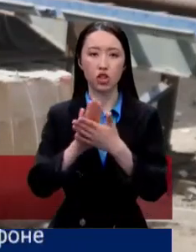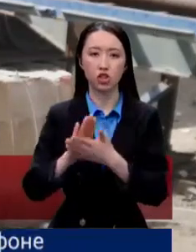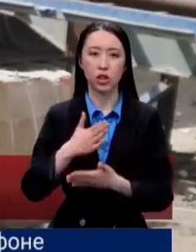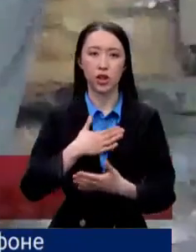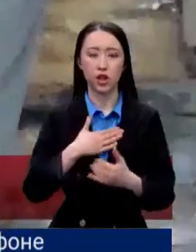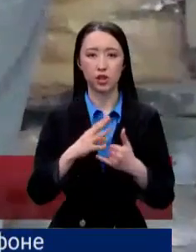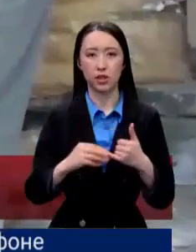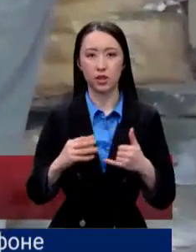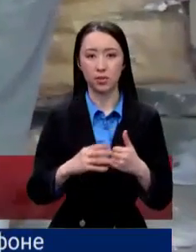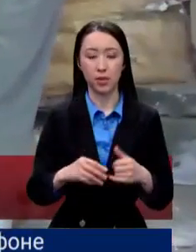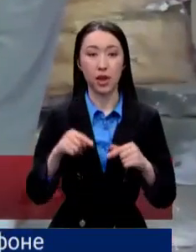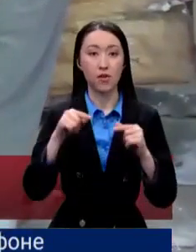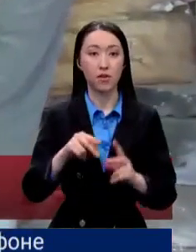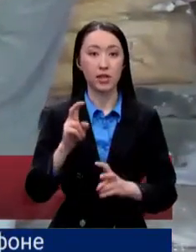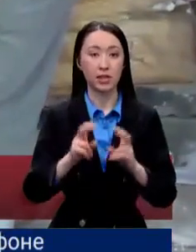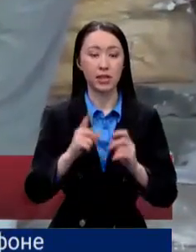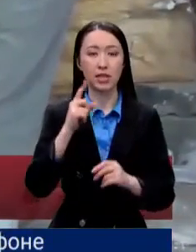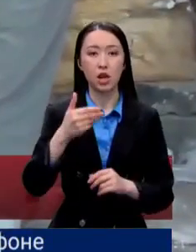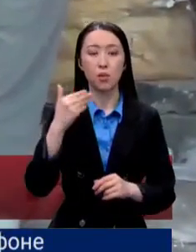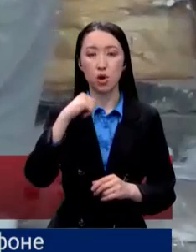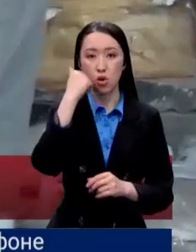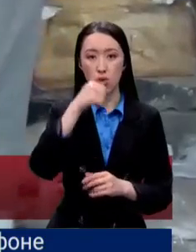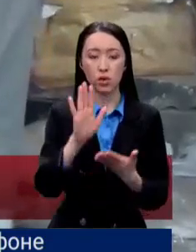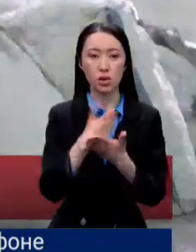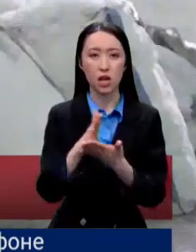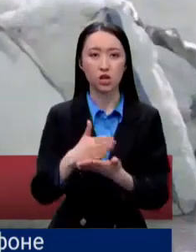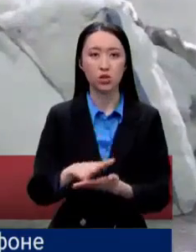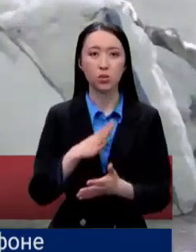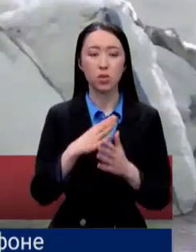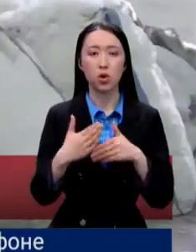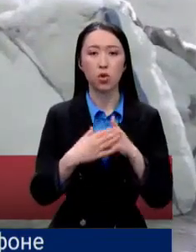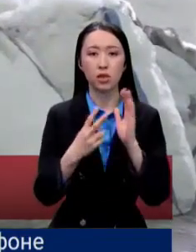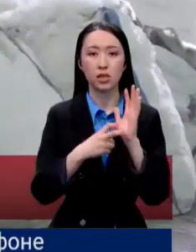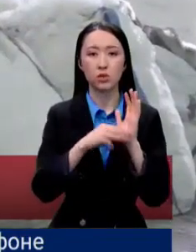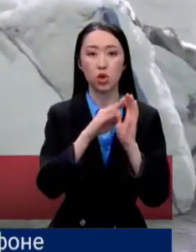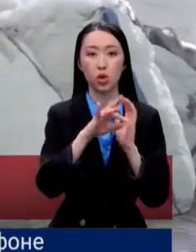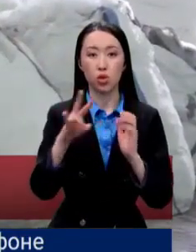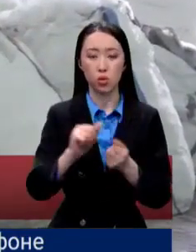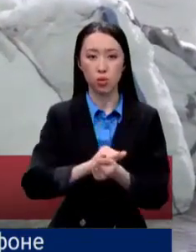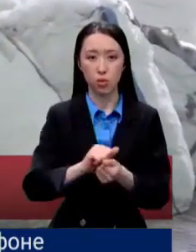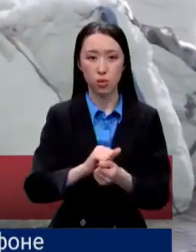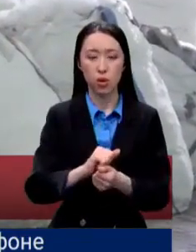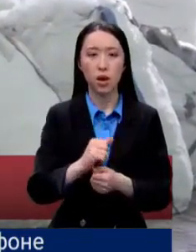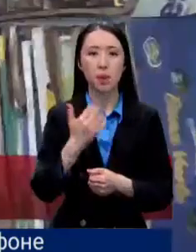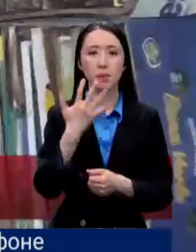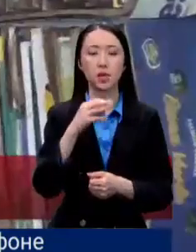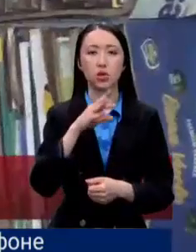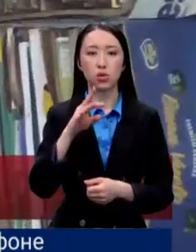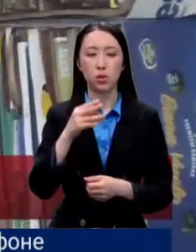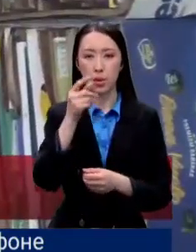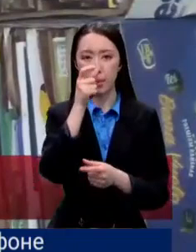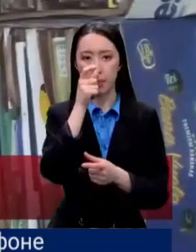очистке нашей планеты. В этом цехе за прошедший год этап сортировки прошли около 700 тонн макулатуры, 500 тонн полиэтилена, 200